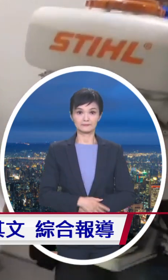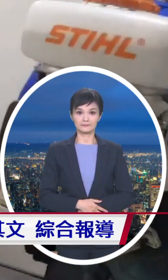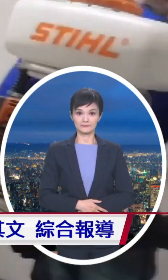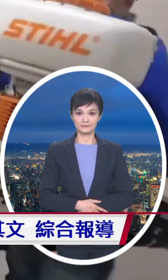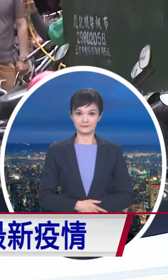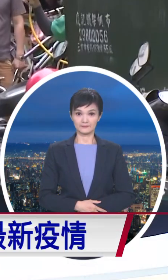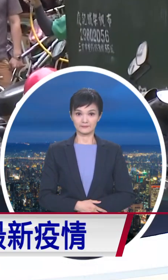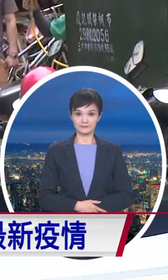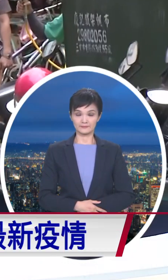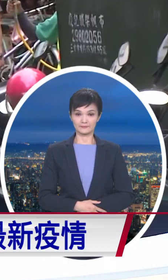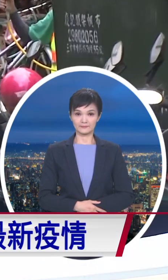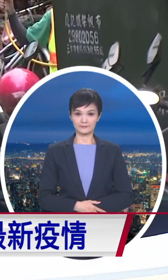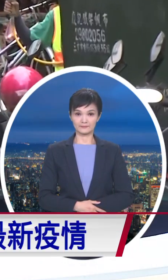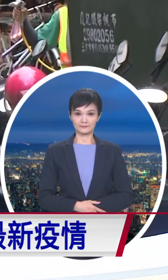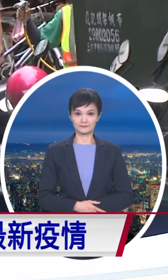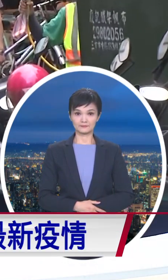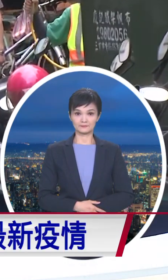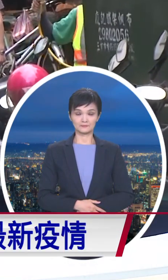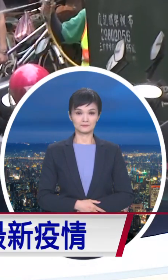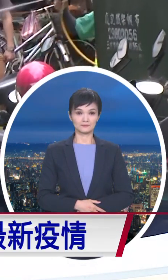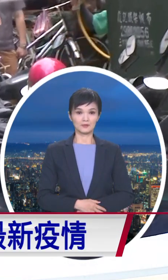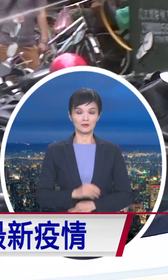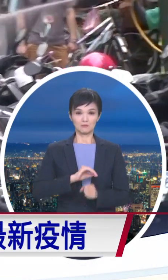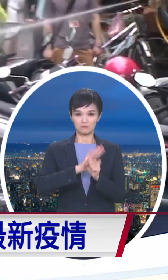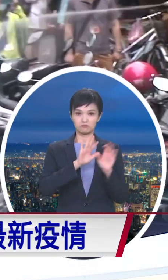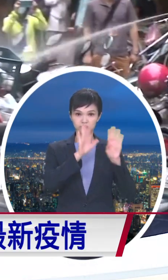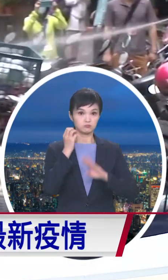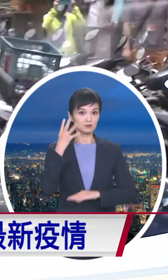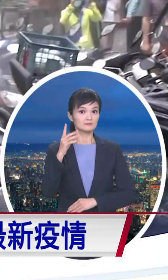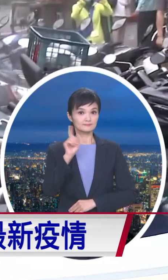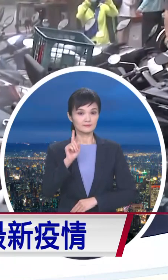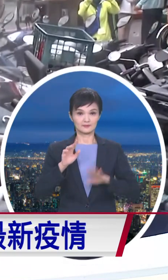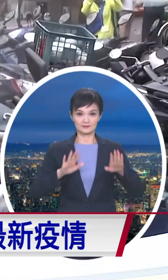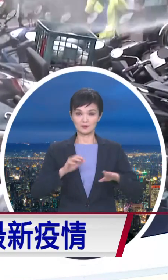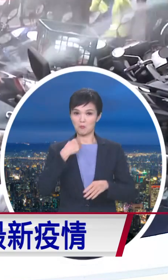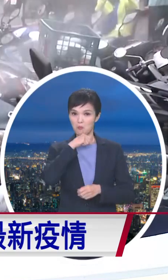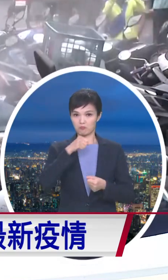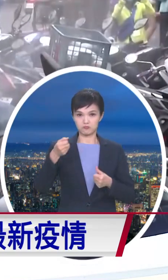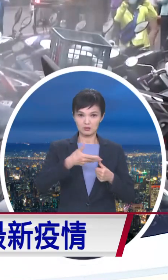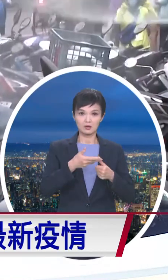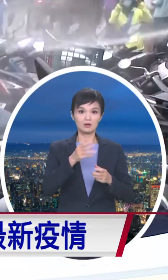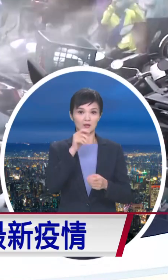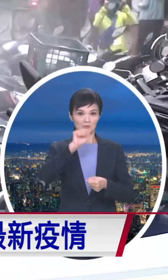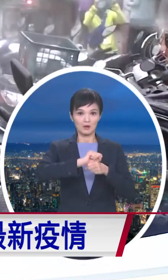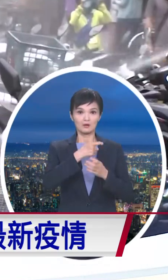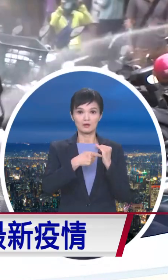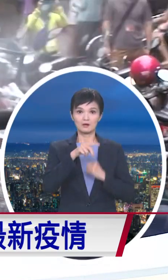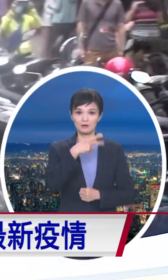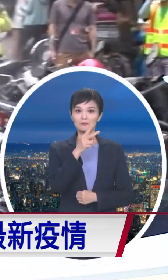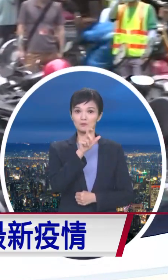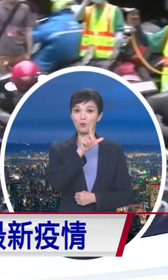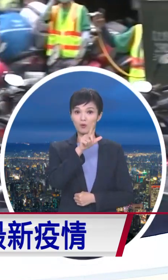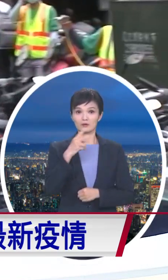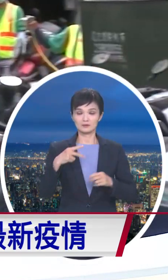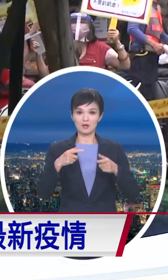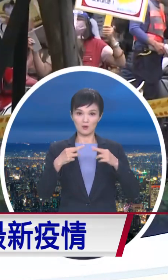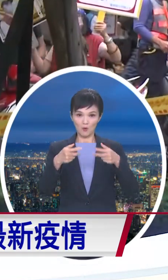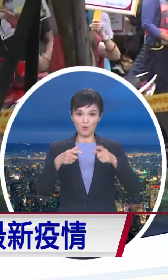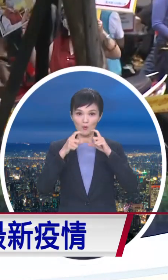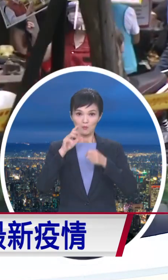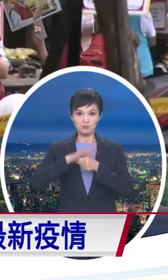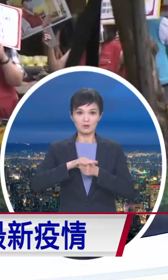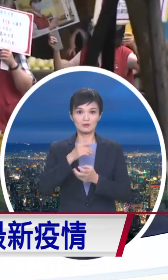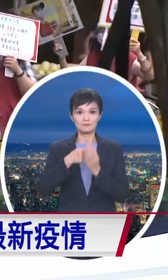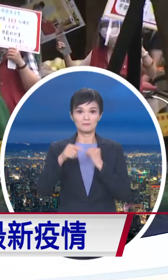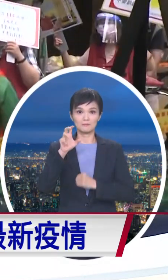道。 来看最新的疫情消息，今天本土病例增加266例，同时也校正回归本